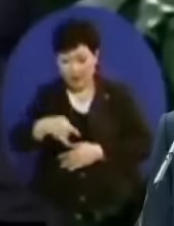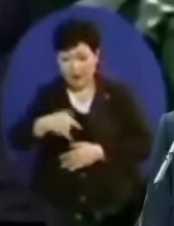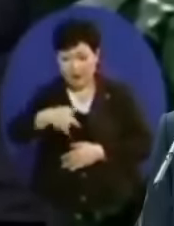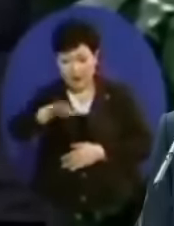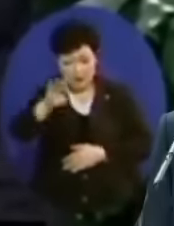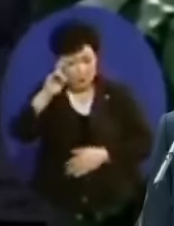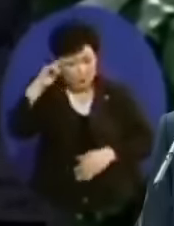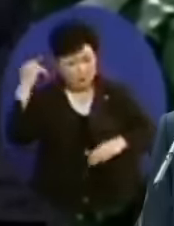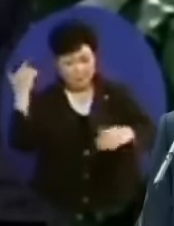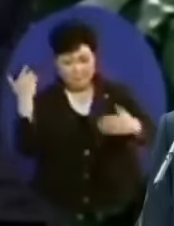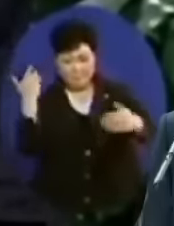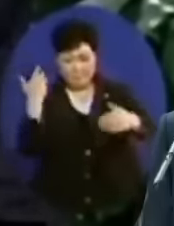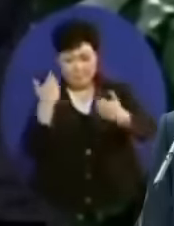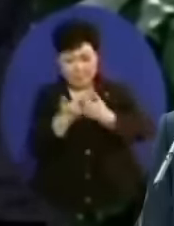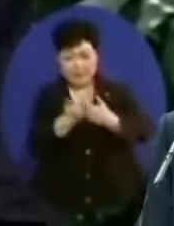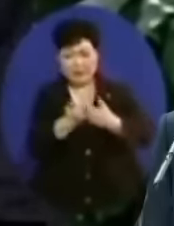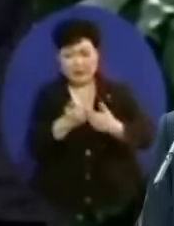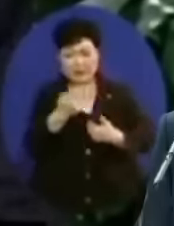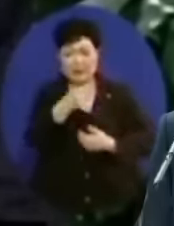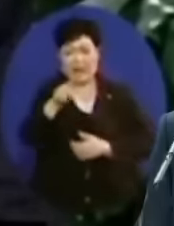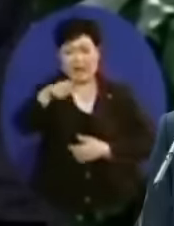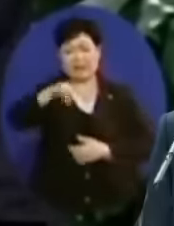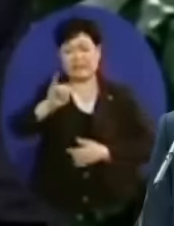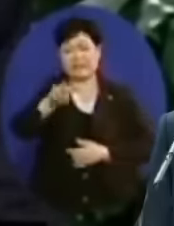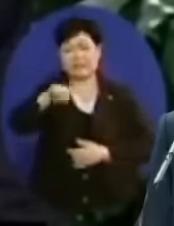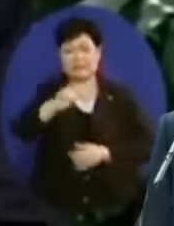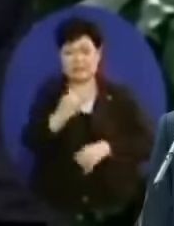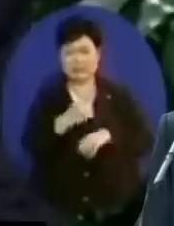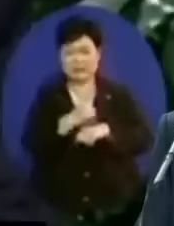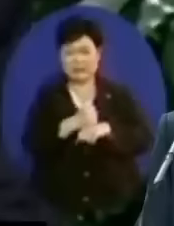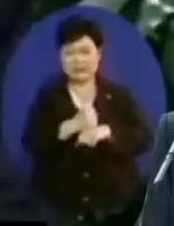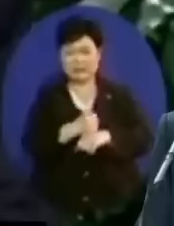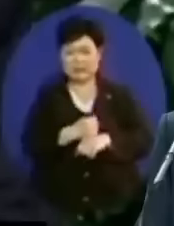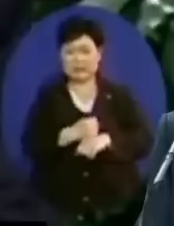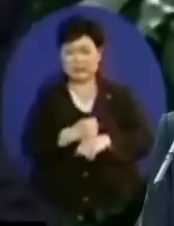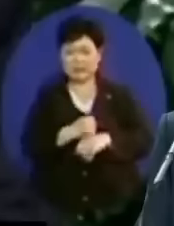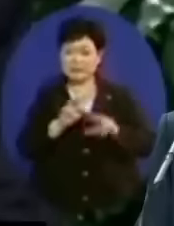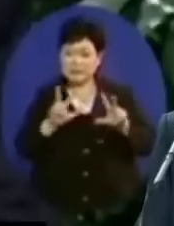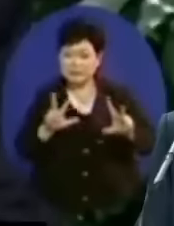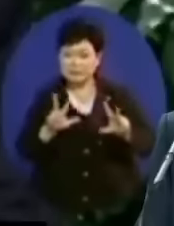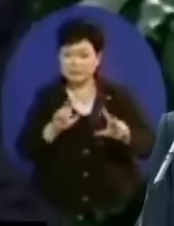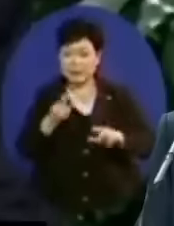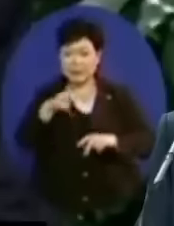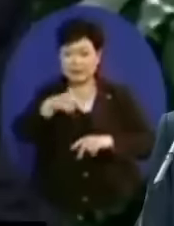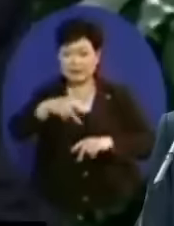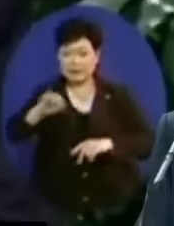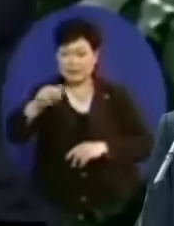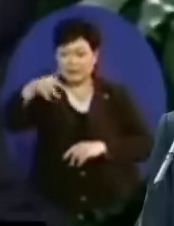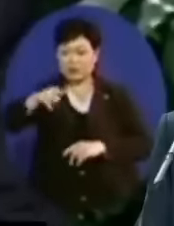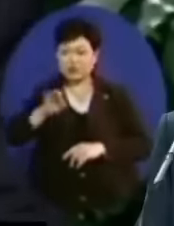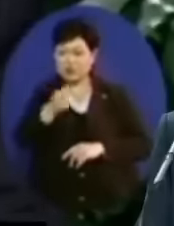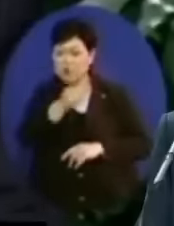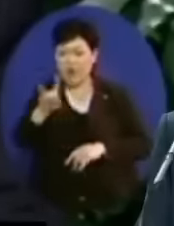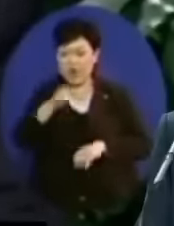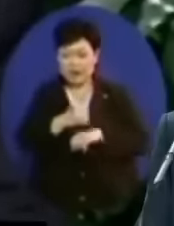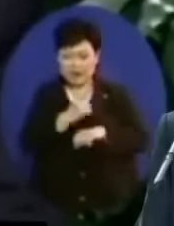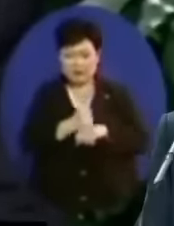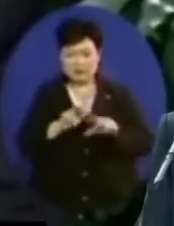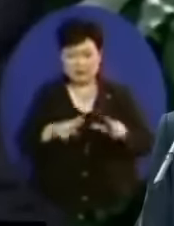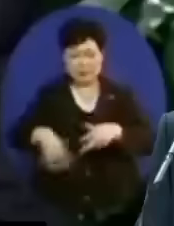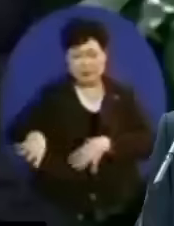사이로 말하면 지중해에서 스페인으로 가는 것이 다시스로 가는 것입니다. 정반대로